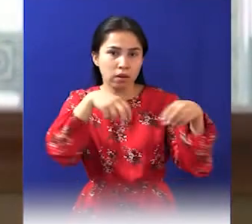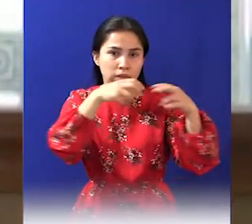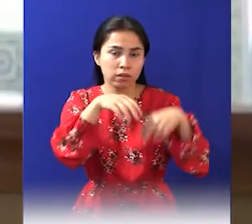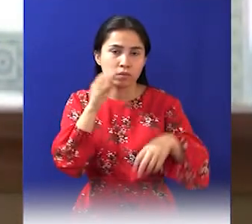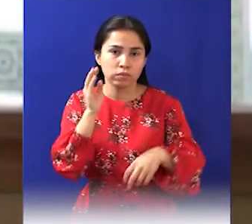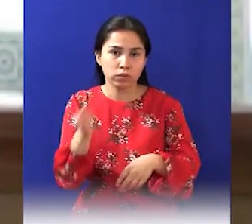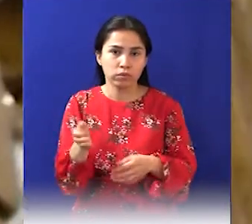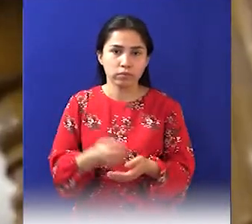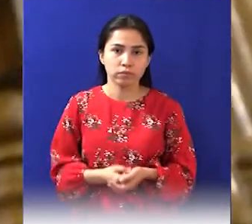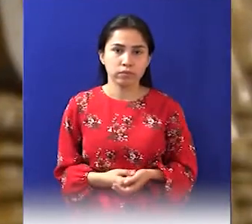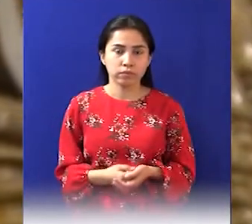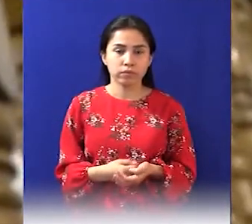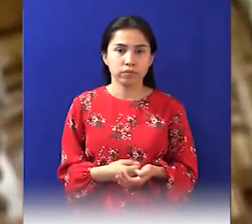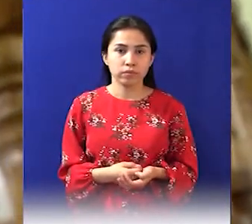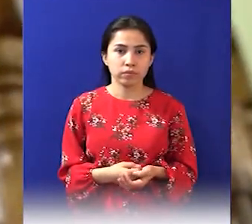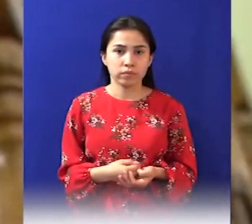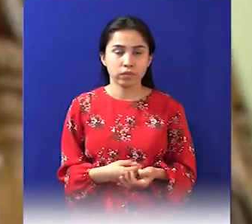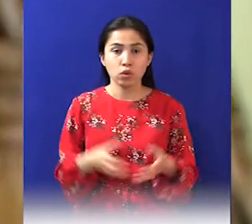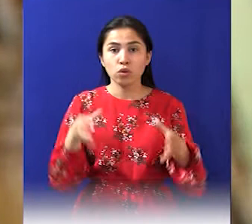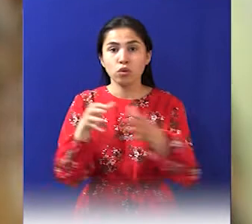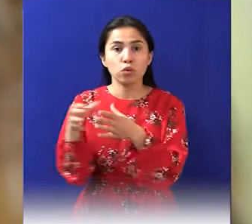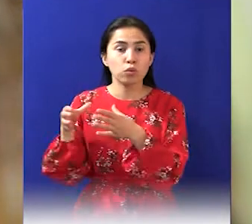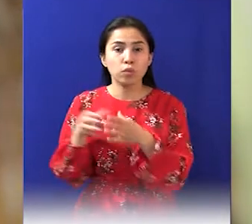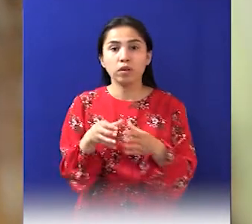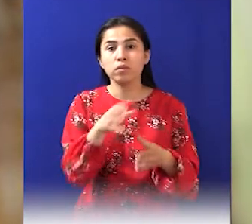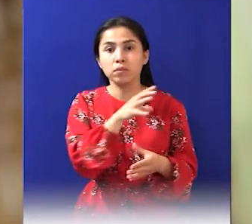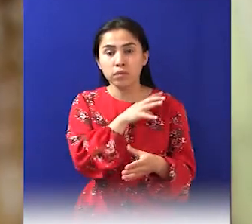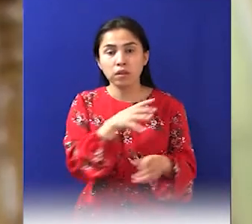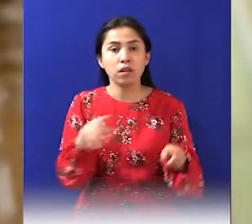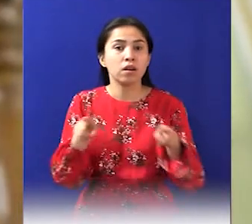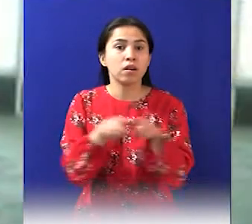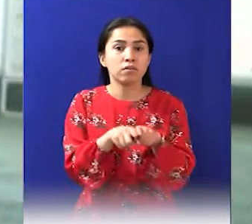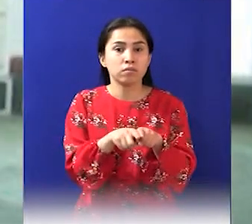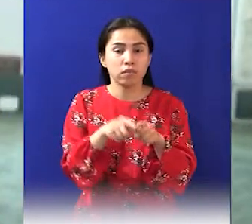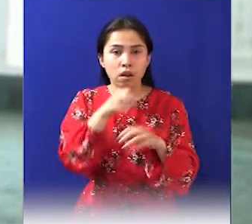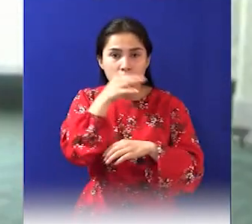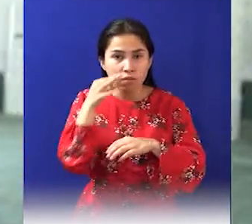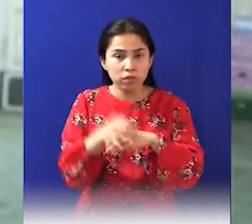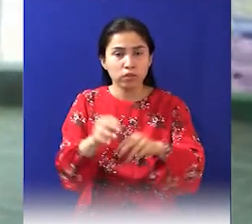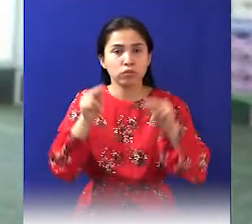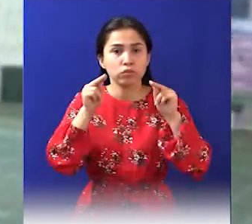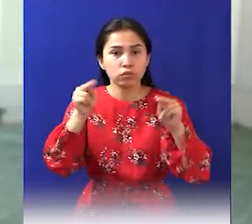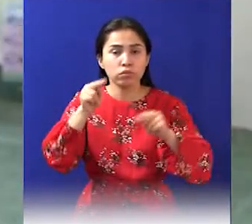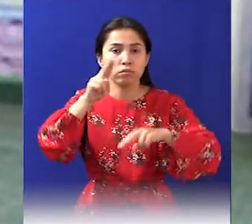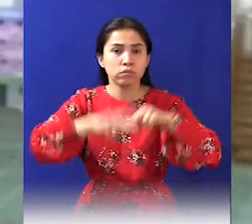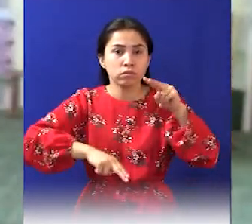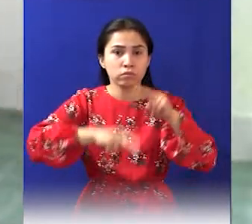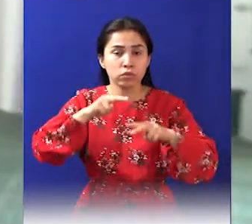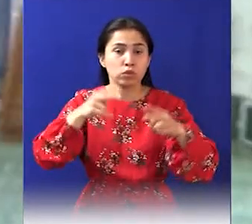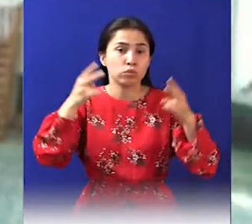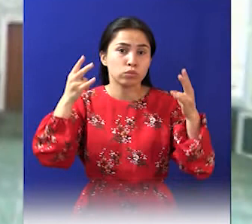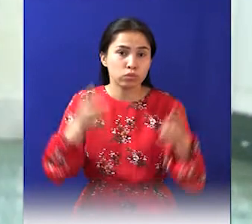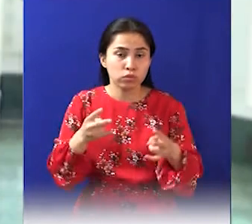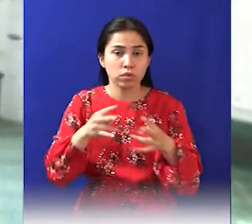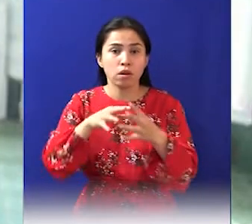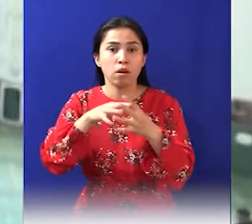Айта кетсек, аталған түнге дайындық шаралары еліміздің барлық облыс орталық және аудандық мешіттерінде жүргізіліп жатыр. Көпбалалы жалғызбасты аналарға, әлеуметтік жағдайы